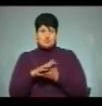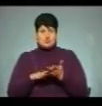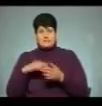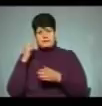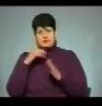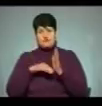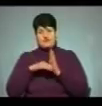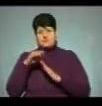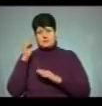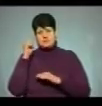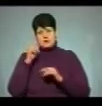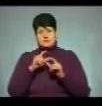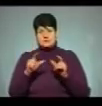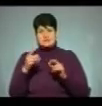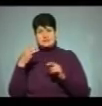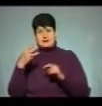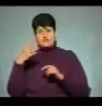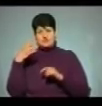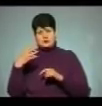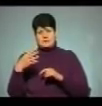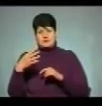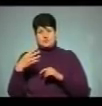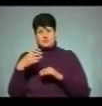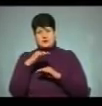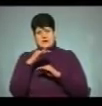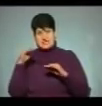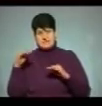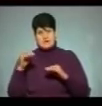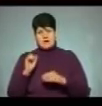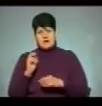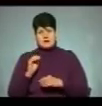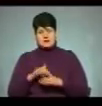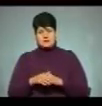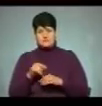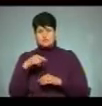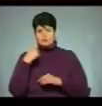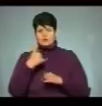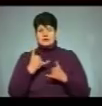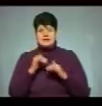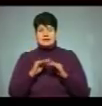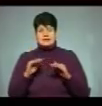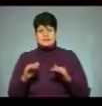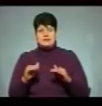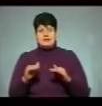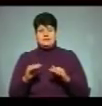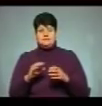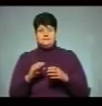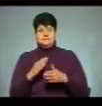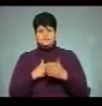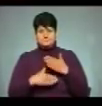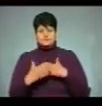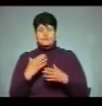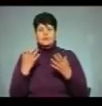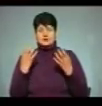у вищому навчальному закладі 3-4 рівнів акредитації. В цьому році для дітей з особливими освітніми потребами ще